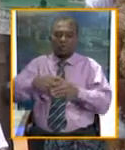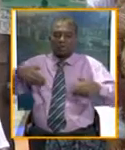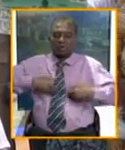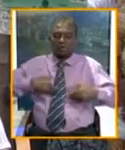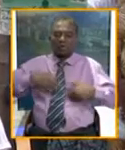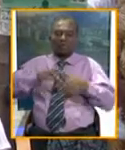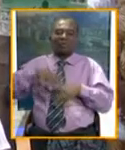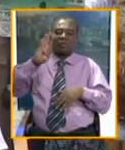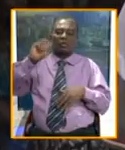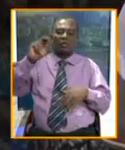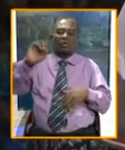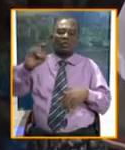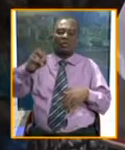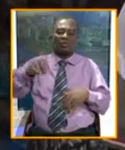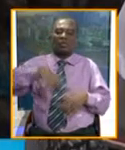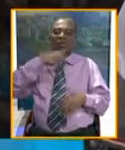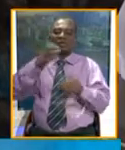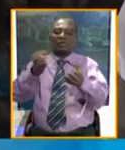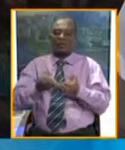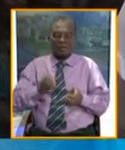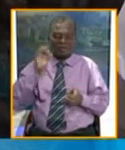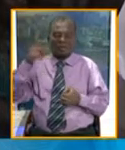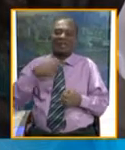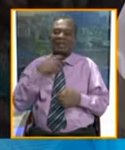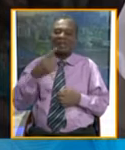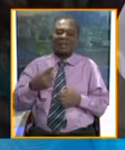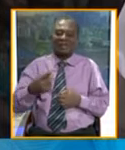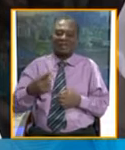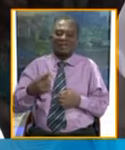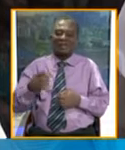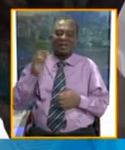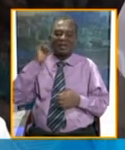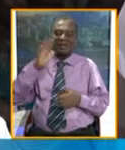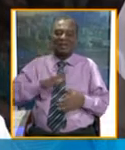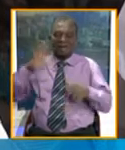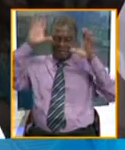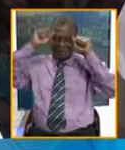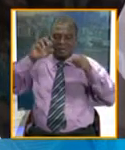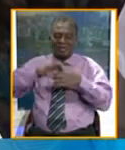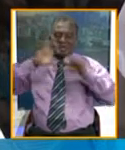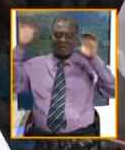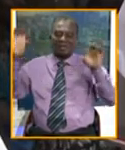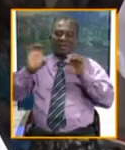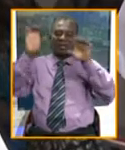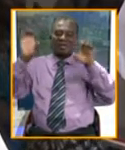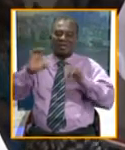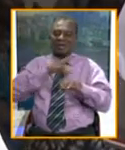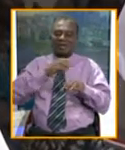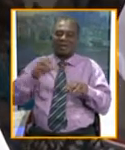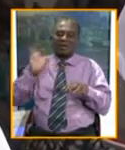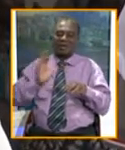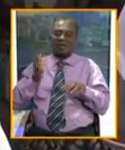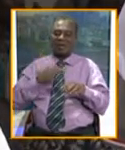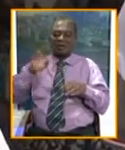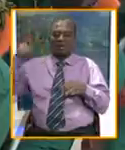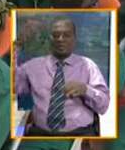jeunes de Boundiali, je voudrais rassurer Madame la Présidente de cette cérémonie et notre